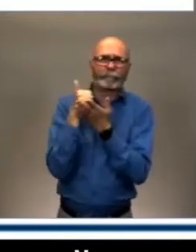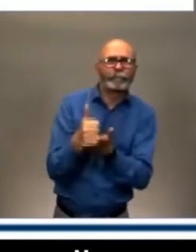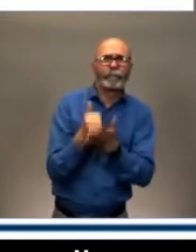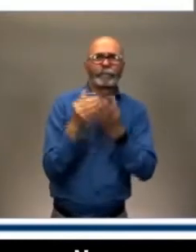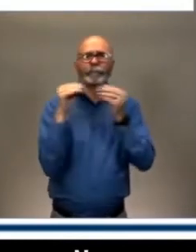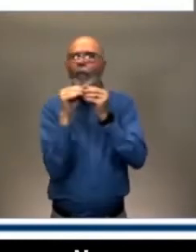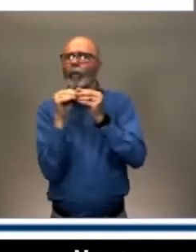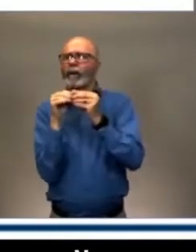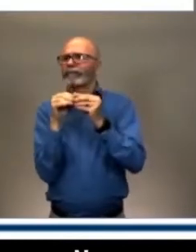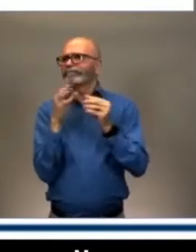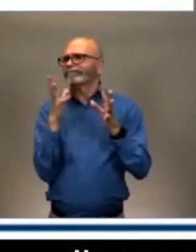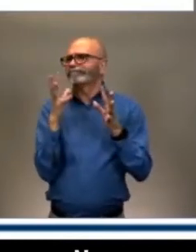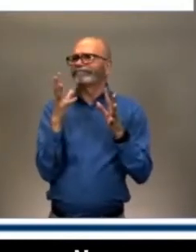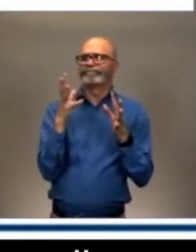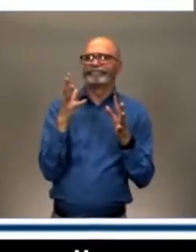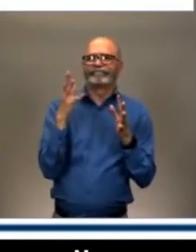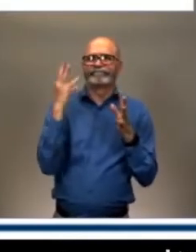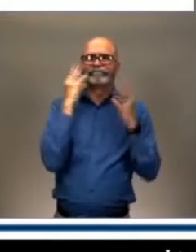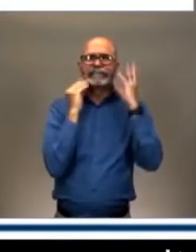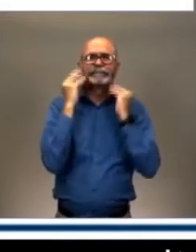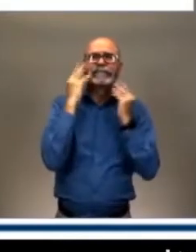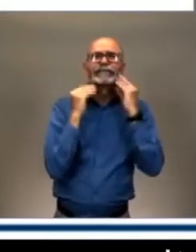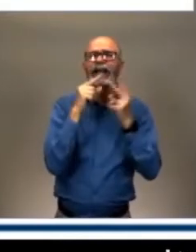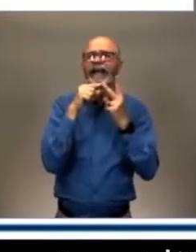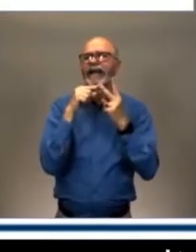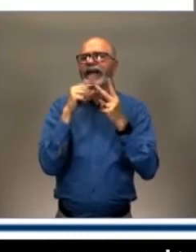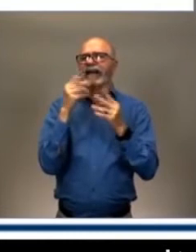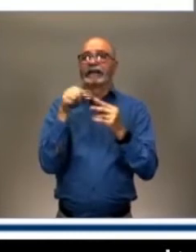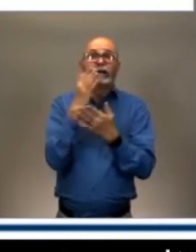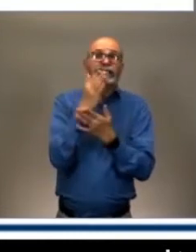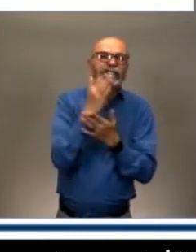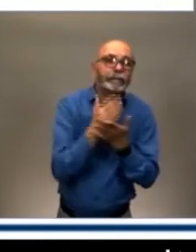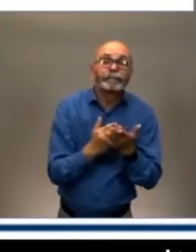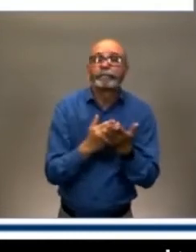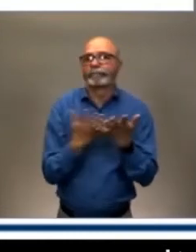yves bur avant